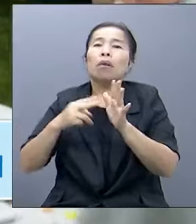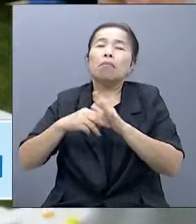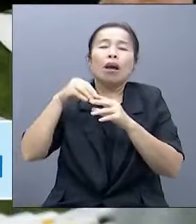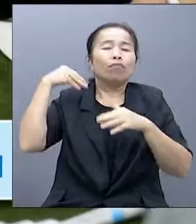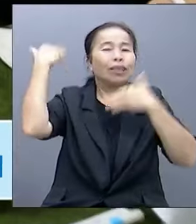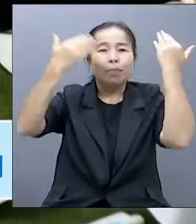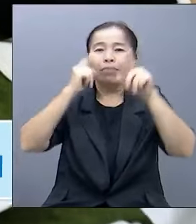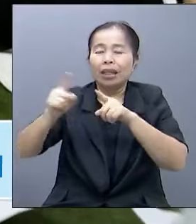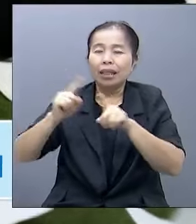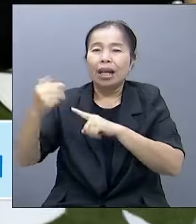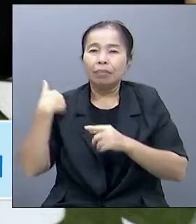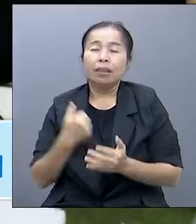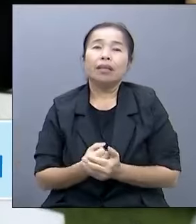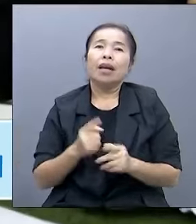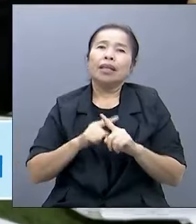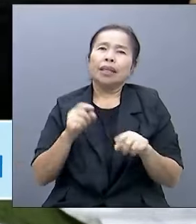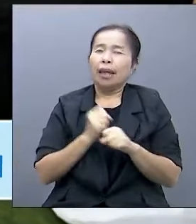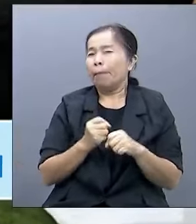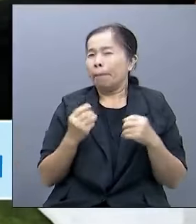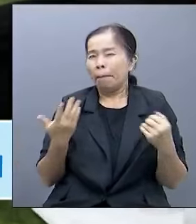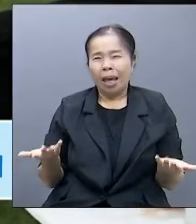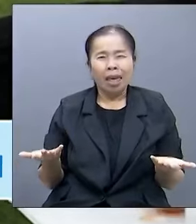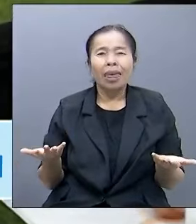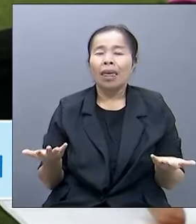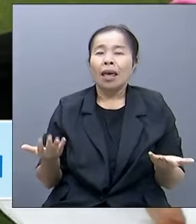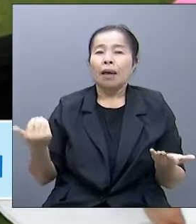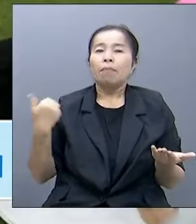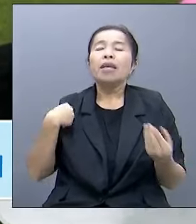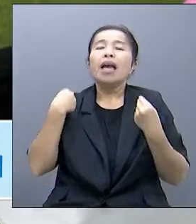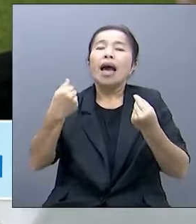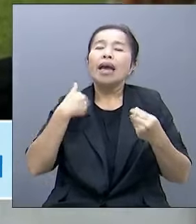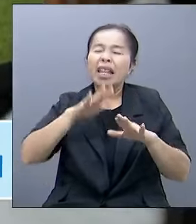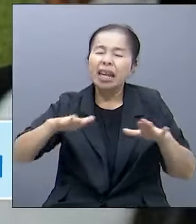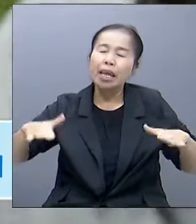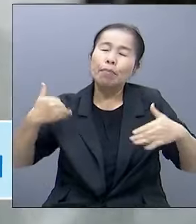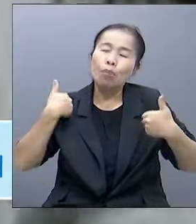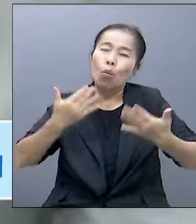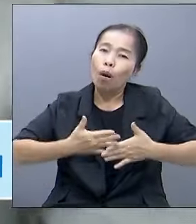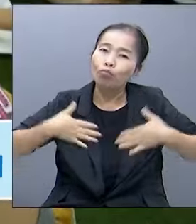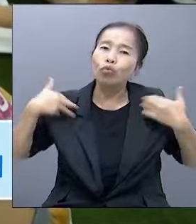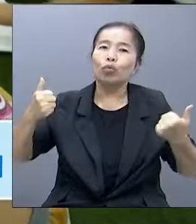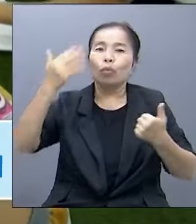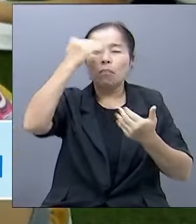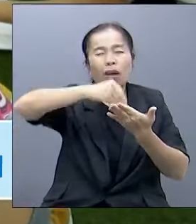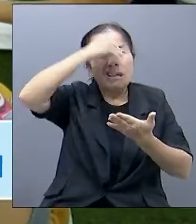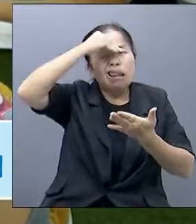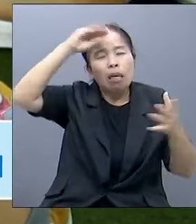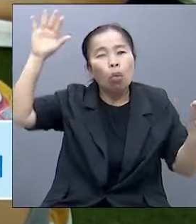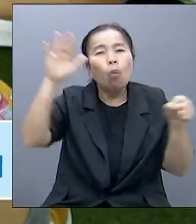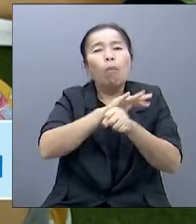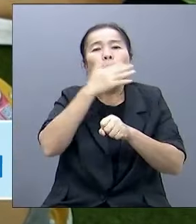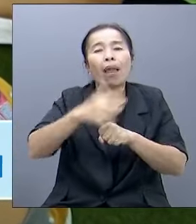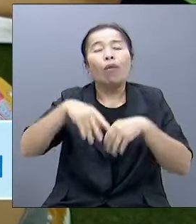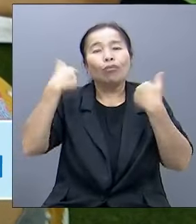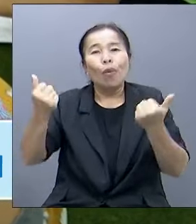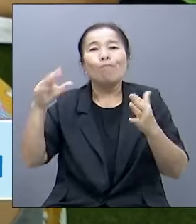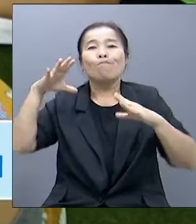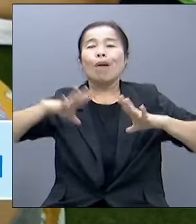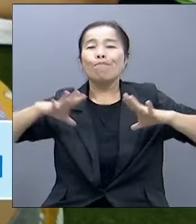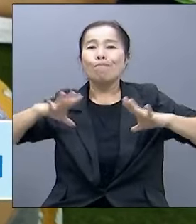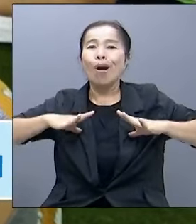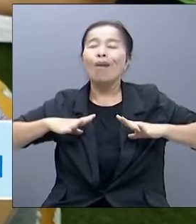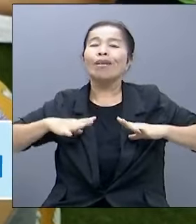กรุงเทพที่เหนื่อยมาทั้งวันแล้วเขาได้มีความสุขซอฟต์พาวเวอร์ที่เราพึงหวังว่ามันจะเป็นพลังที่ดีงามของจิตใ